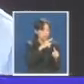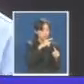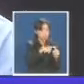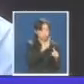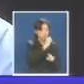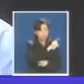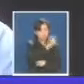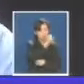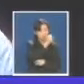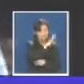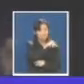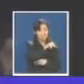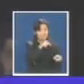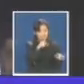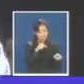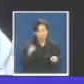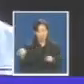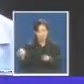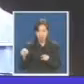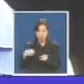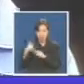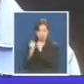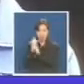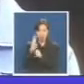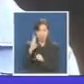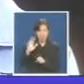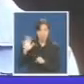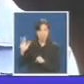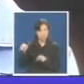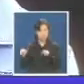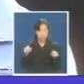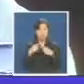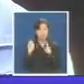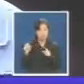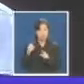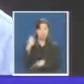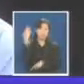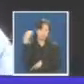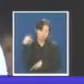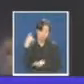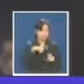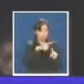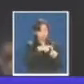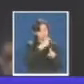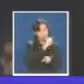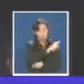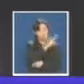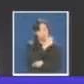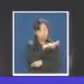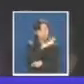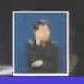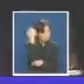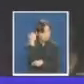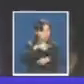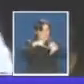บาล14ตุลานั้นก็แน่นอนที่สุดนะครับเป็นรัฐบาลซึ่งขณะนั้นยังไม่มีรัฐธรรมนูญไม่มีการเลือกตั้งเลยนะครับก็